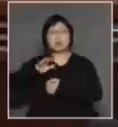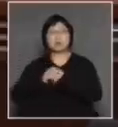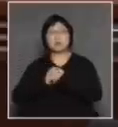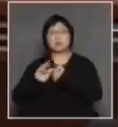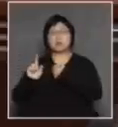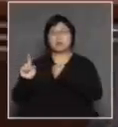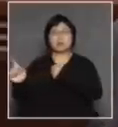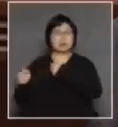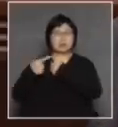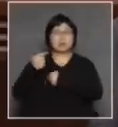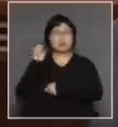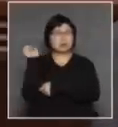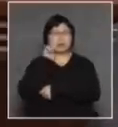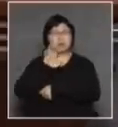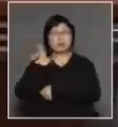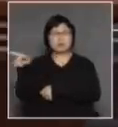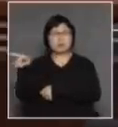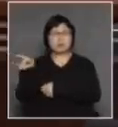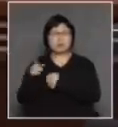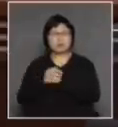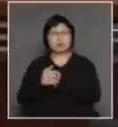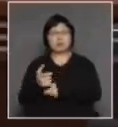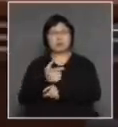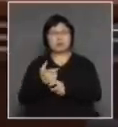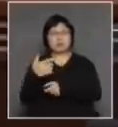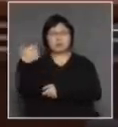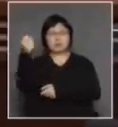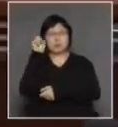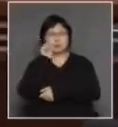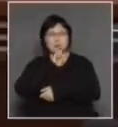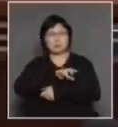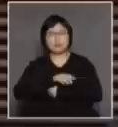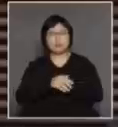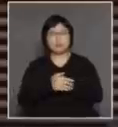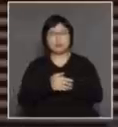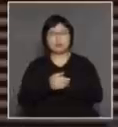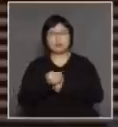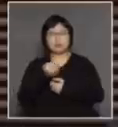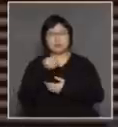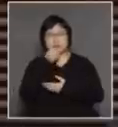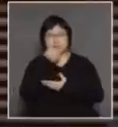句他就讲财爷所提及的飲食车。